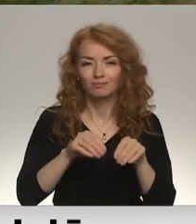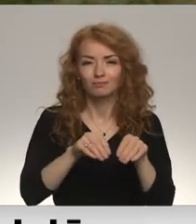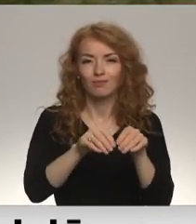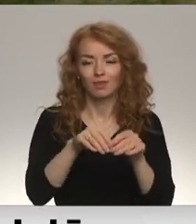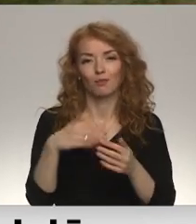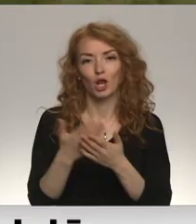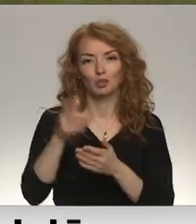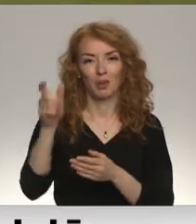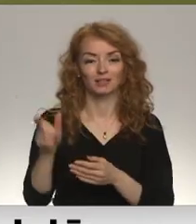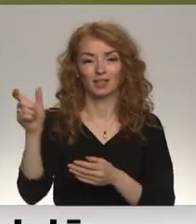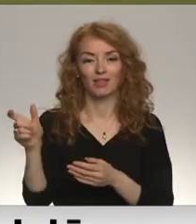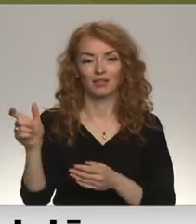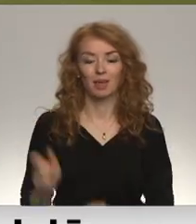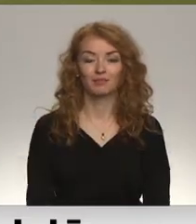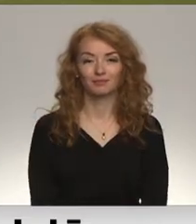pacientu priekam.